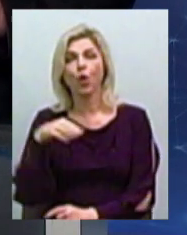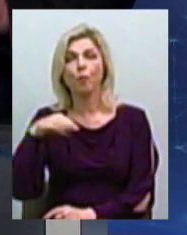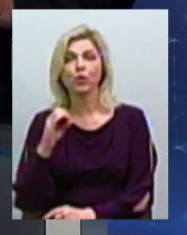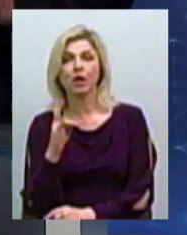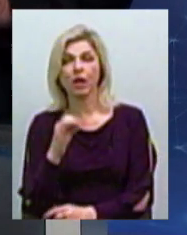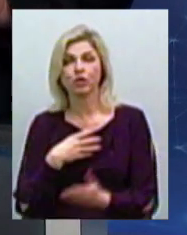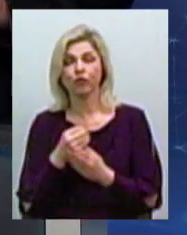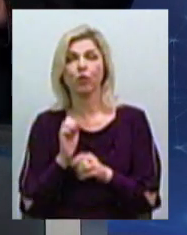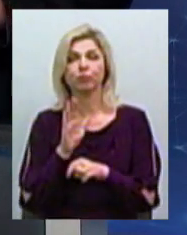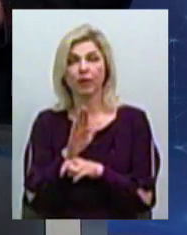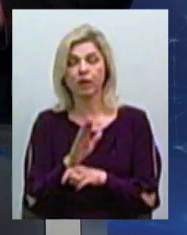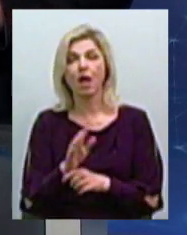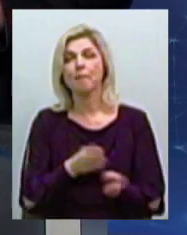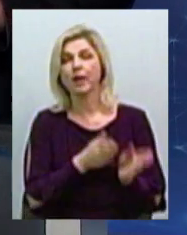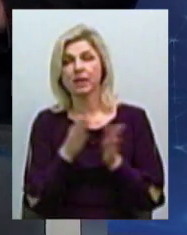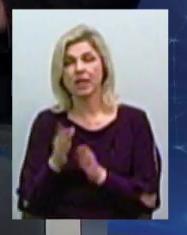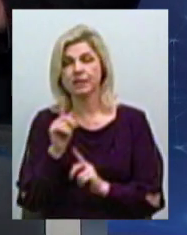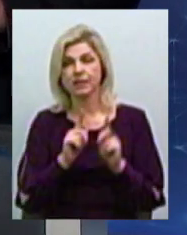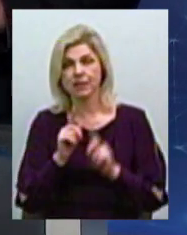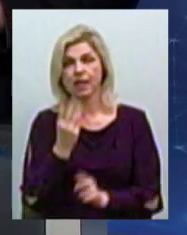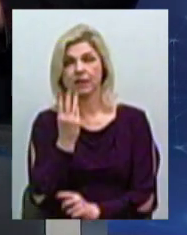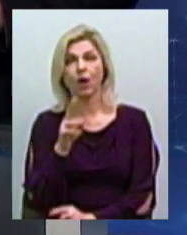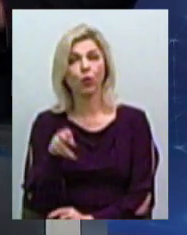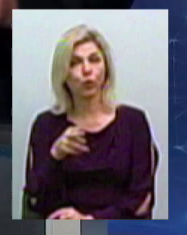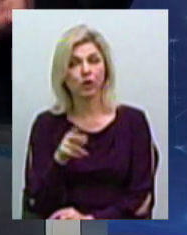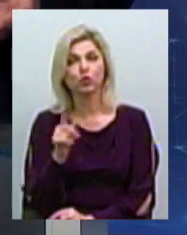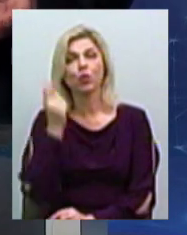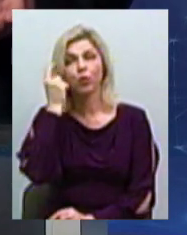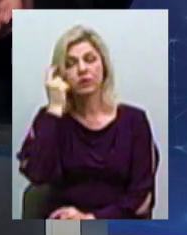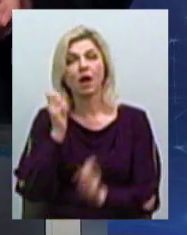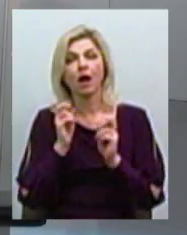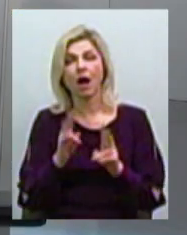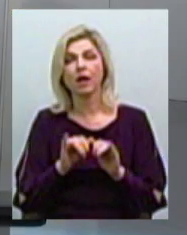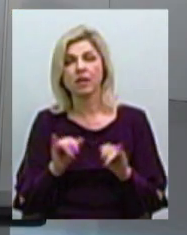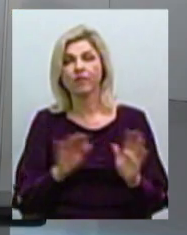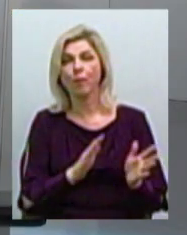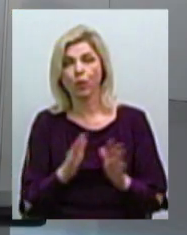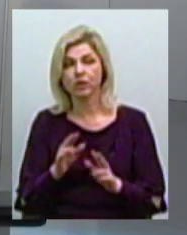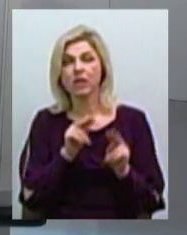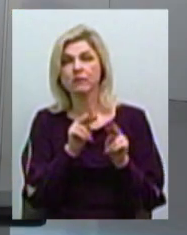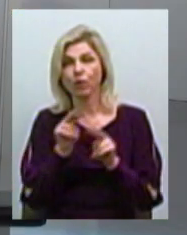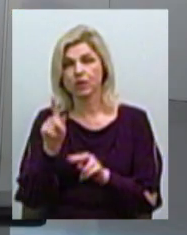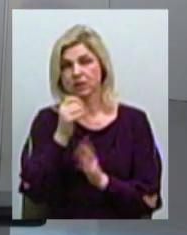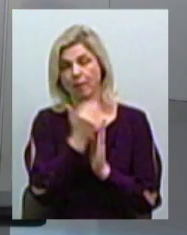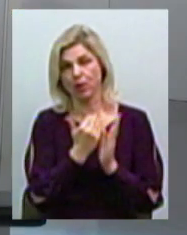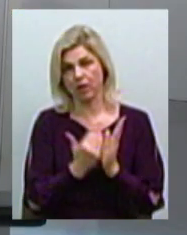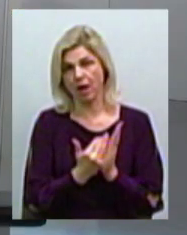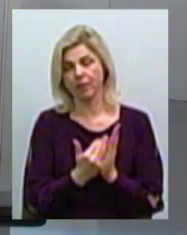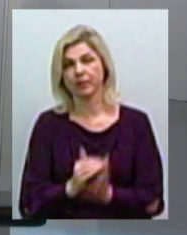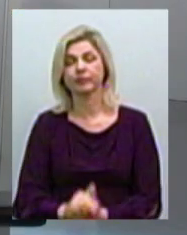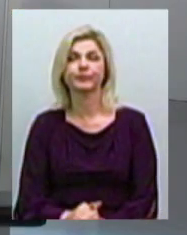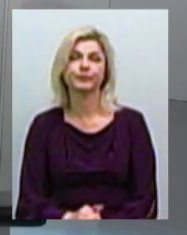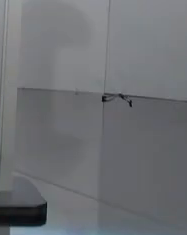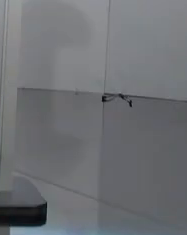перенесла сесійне засідання на 3 грудня. Щоб дізнатися про те, як розвиватимуться події, стежте за програмами. Юра Миколаїв.